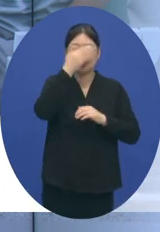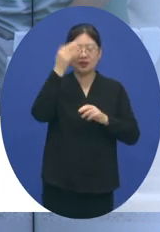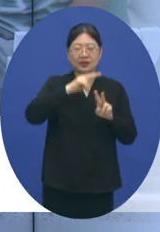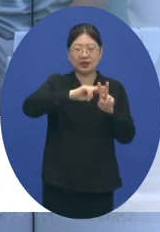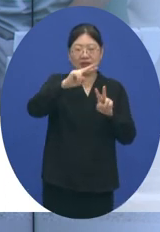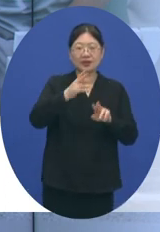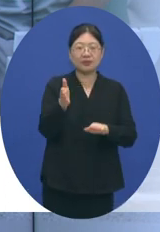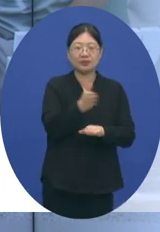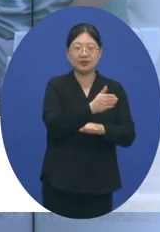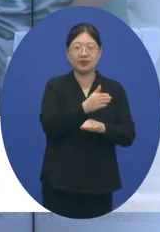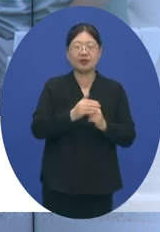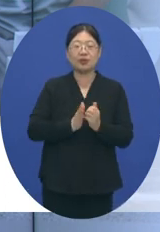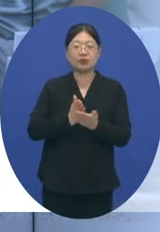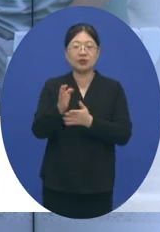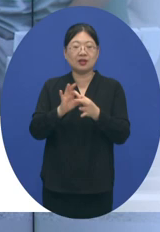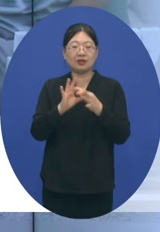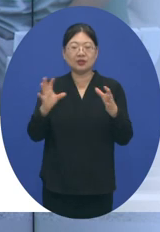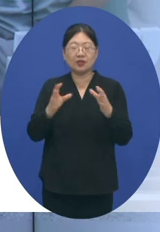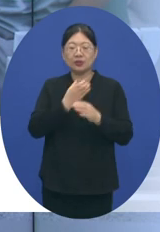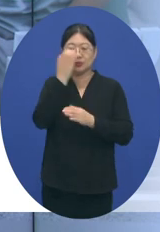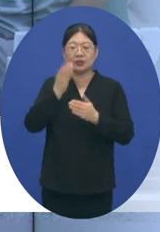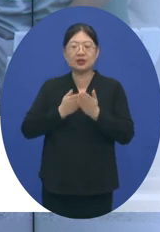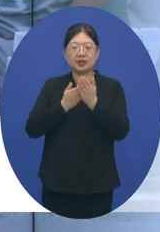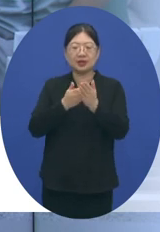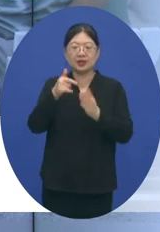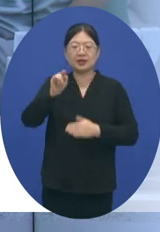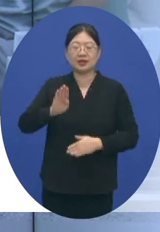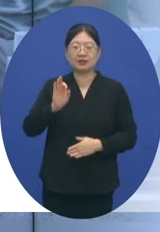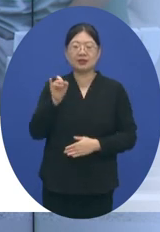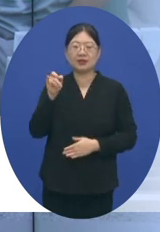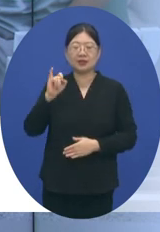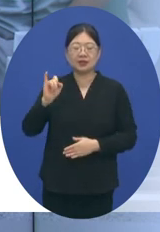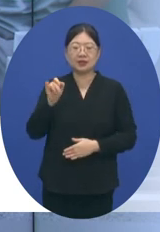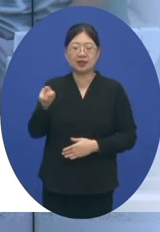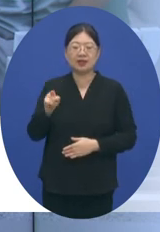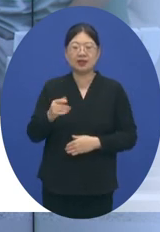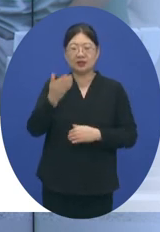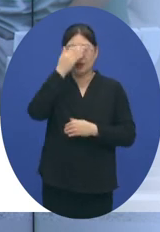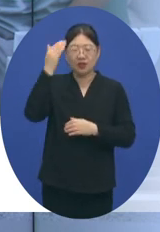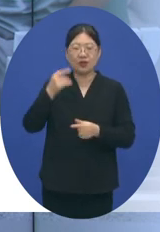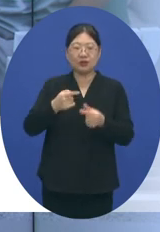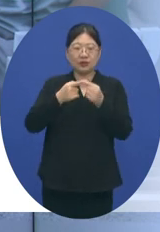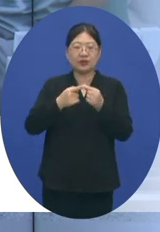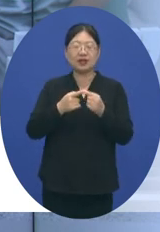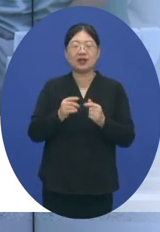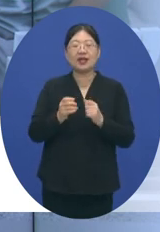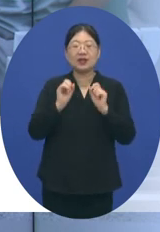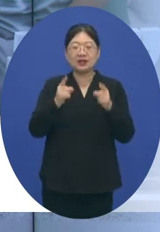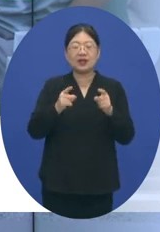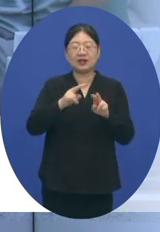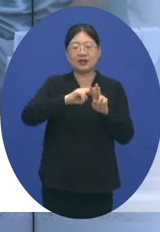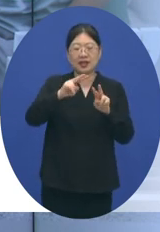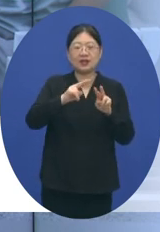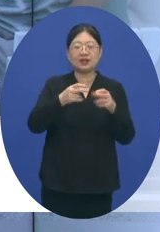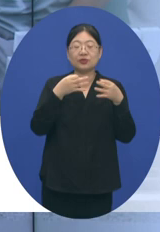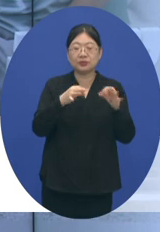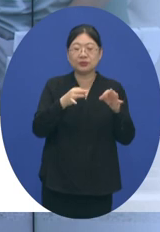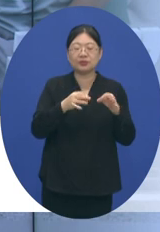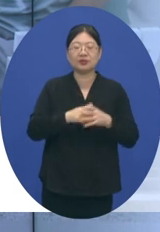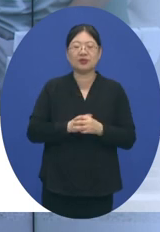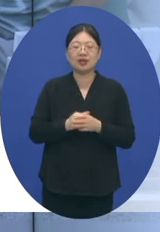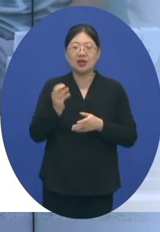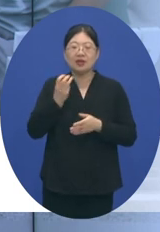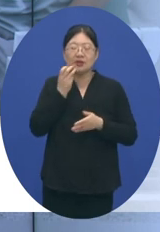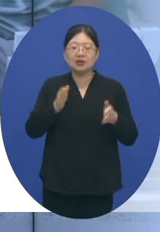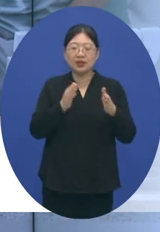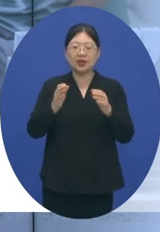사다리부터 분야 상관없이 꿈을 지원하는 갭이어, 청년 우대금리 상품인 기회 사다리 금융까지 올해